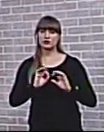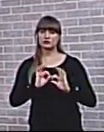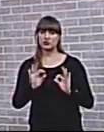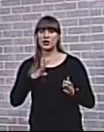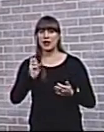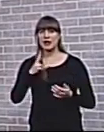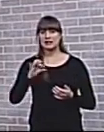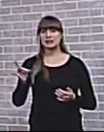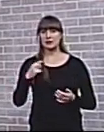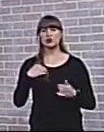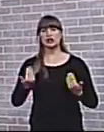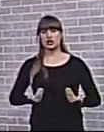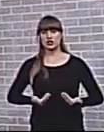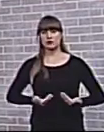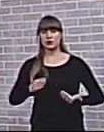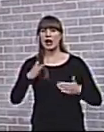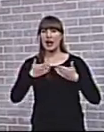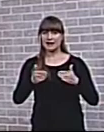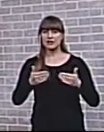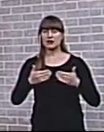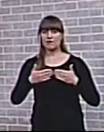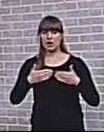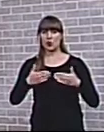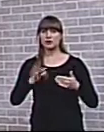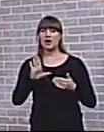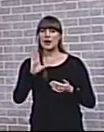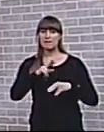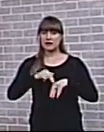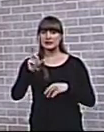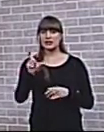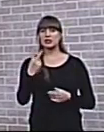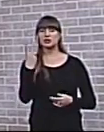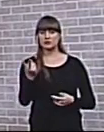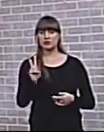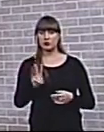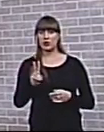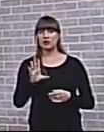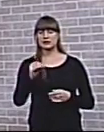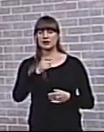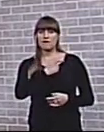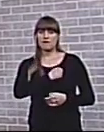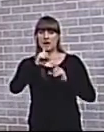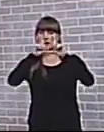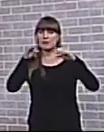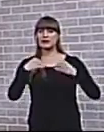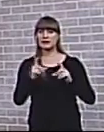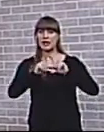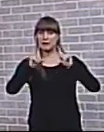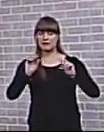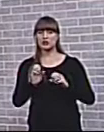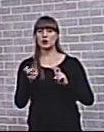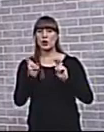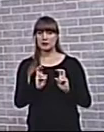районе, в Большом Лагу жил. Открыл ворота, милиционеры и двое с военкомата. Дали повестку, посадили в автобус,